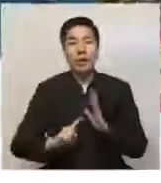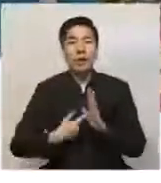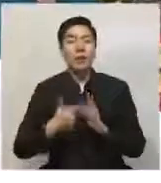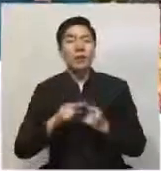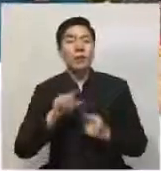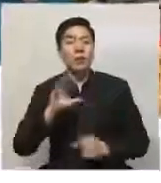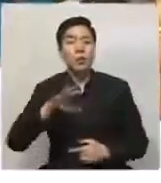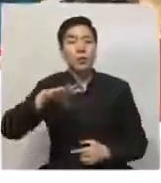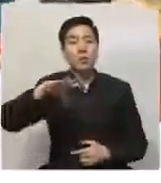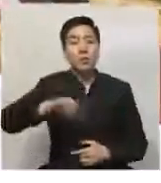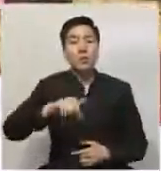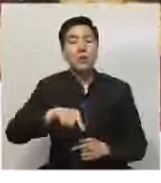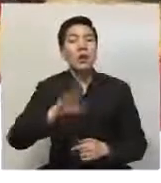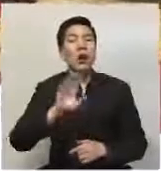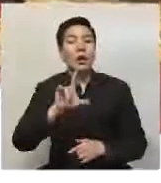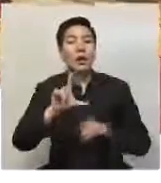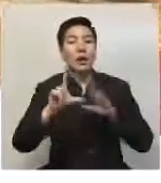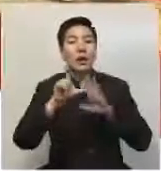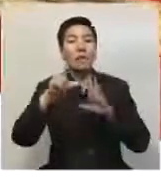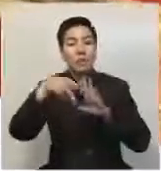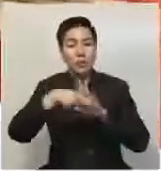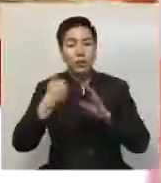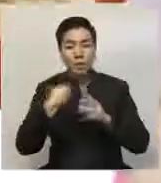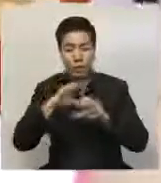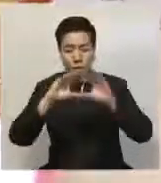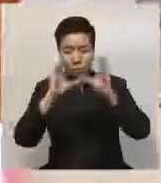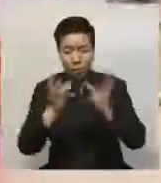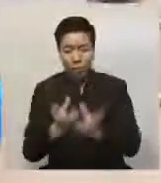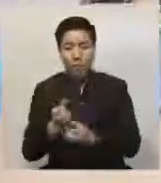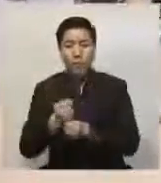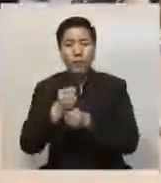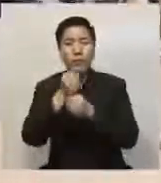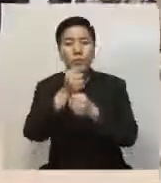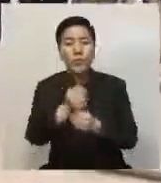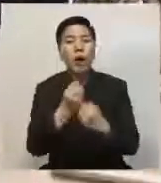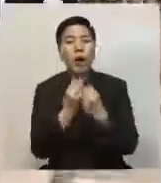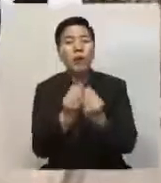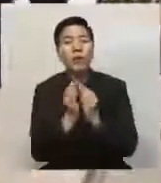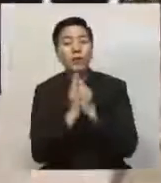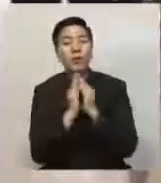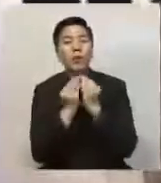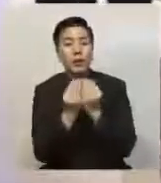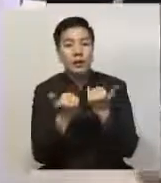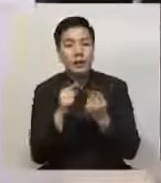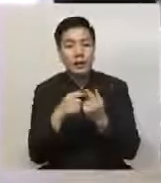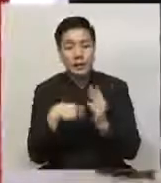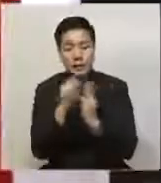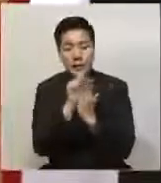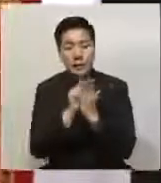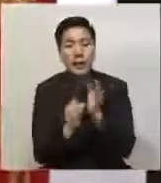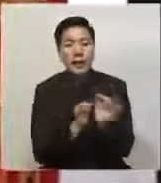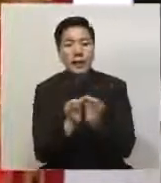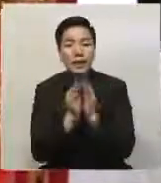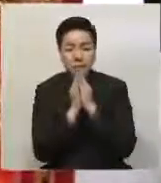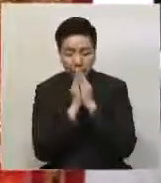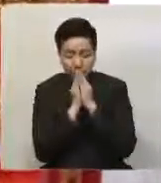ตริย์แห่งนครหริพุนชัยและถวายโคมล้านนาเพื่อเป็นพุทธบูชานายกรัฐมนตรีได้เขียนคำอธิ